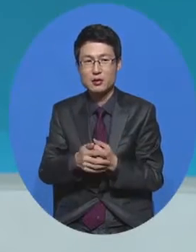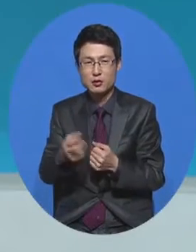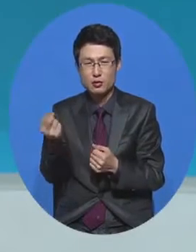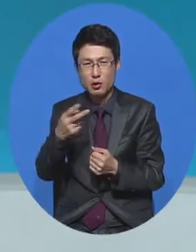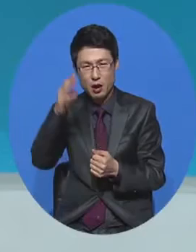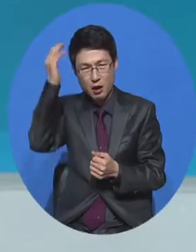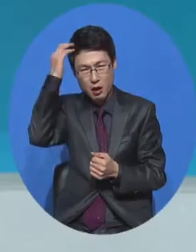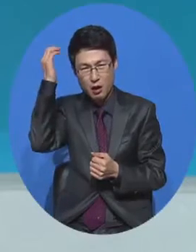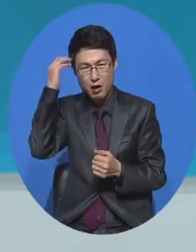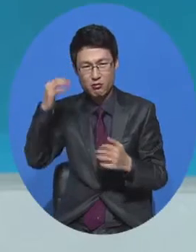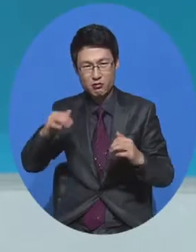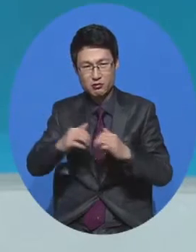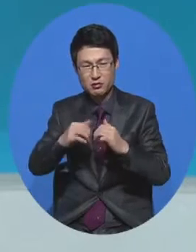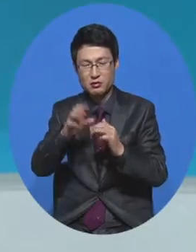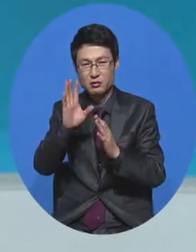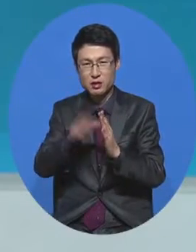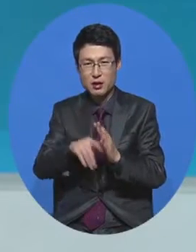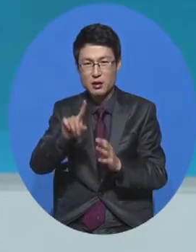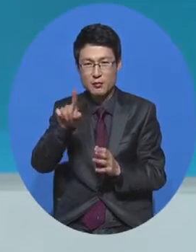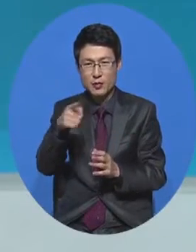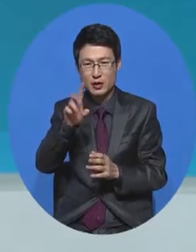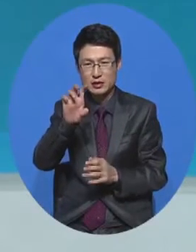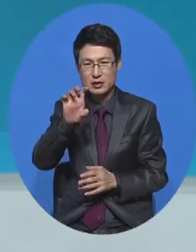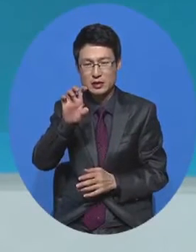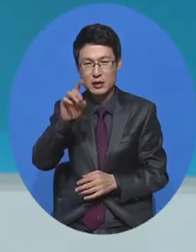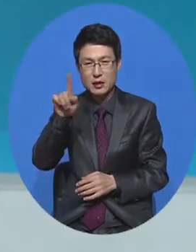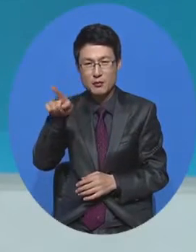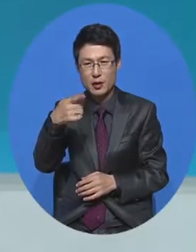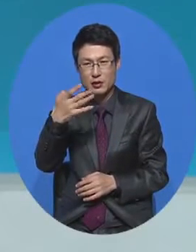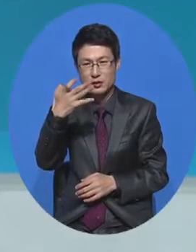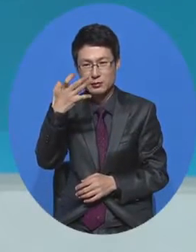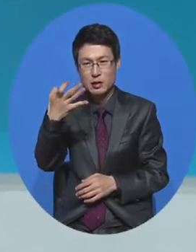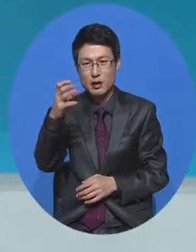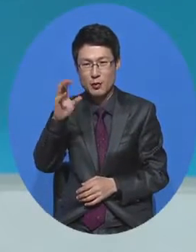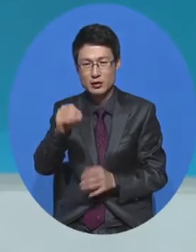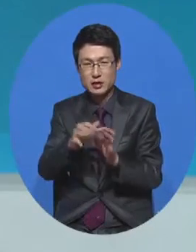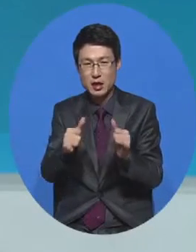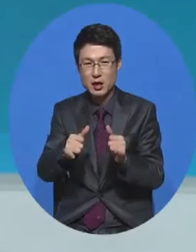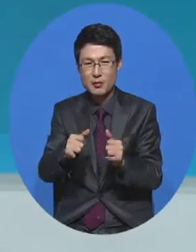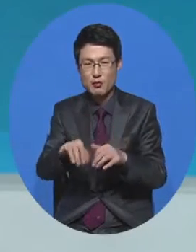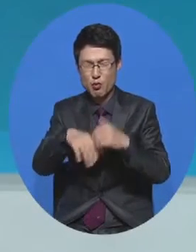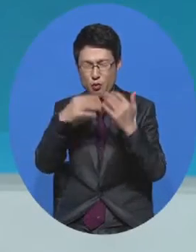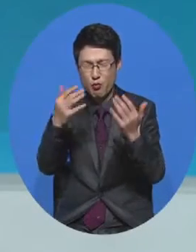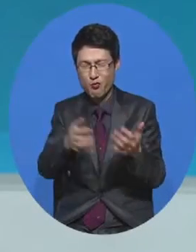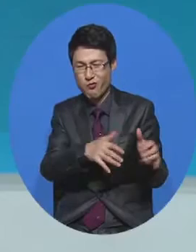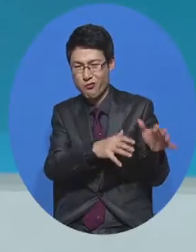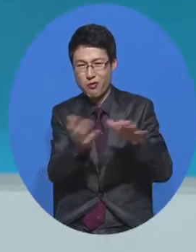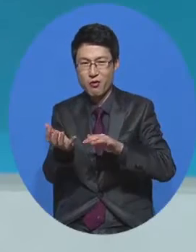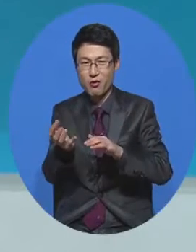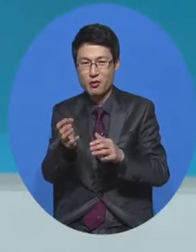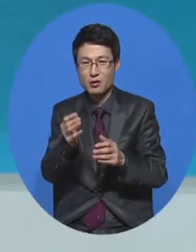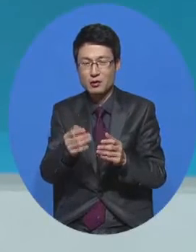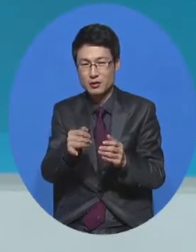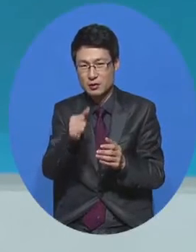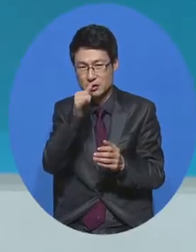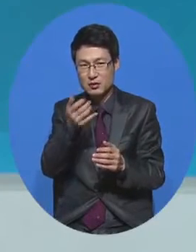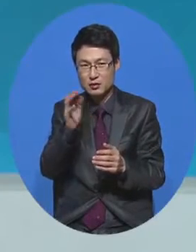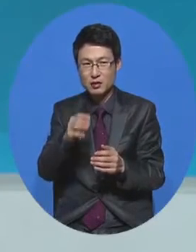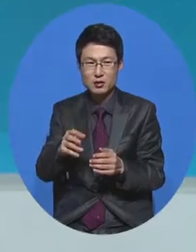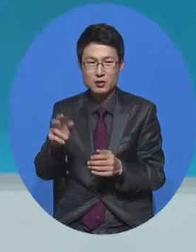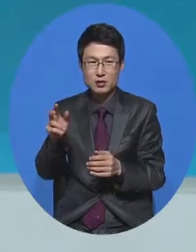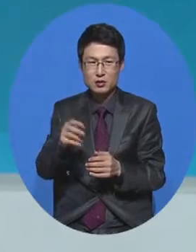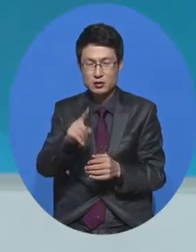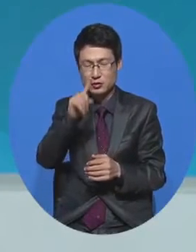한국전쟁 당시의 약 113만 명이 집단 학살을 당했다고 보아 지는 것이거든요 이것은 정부 기고